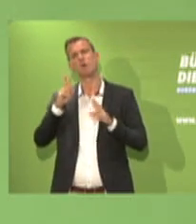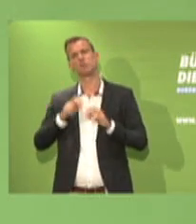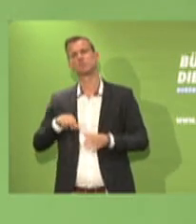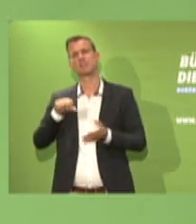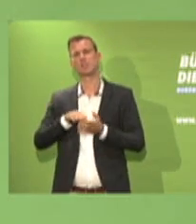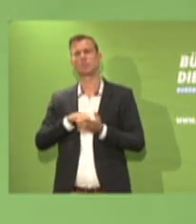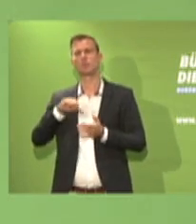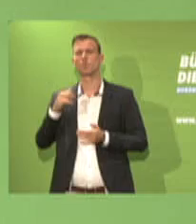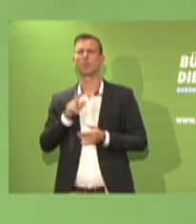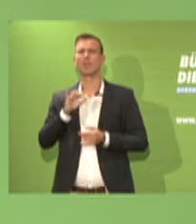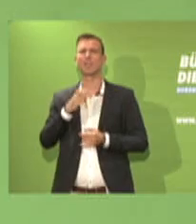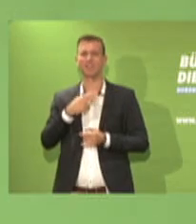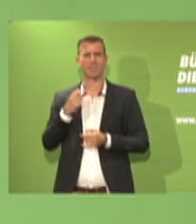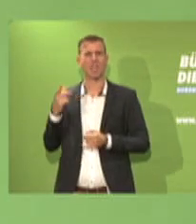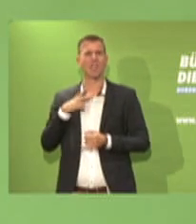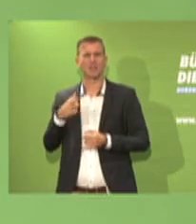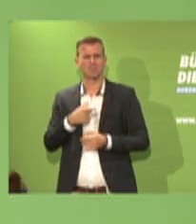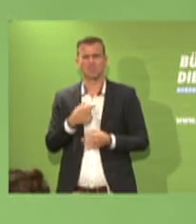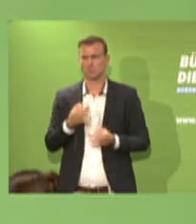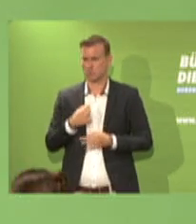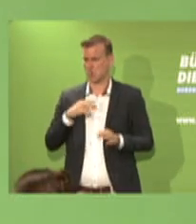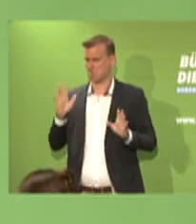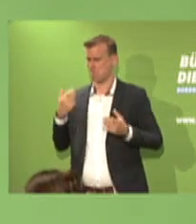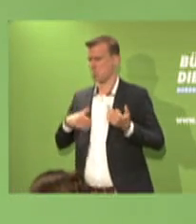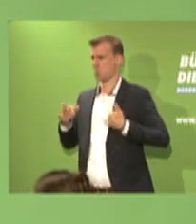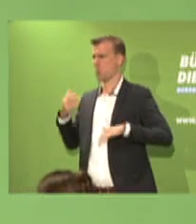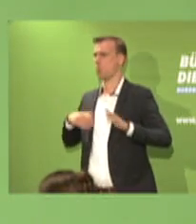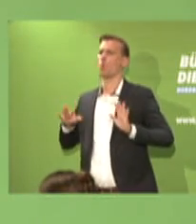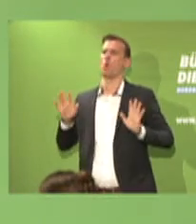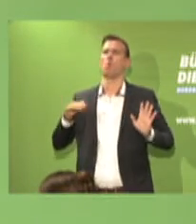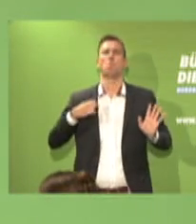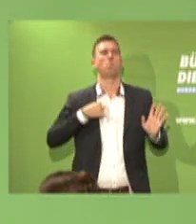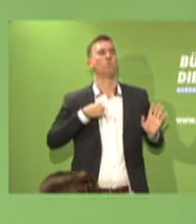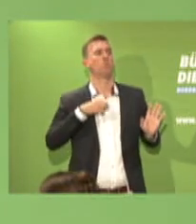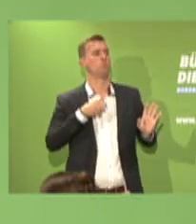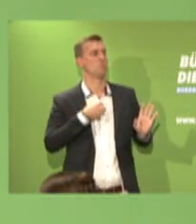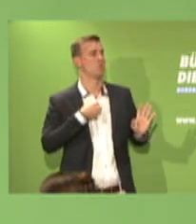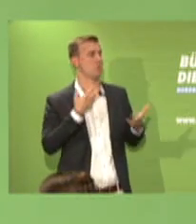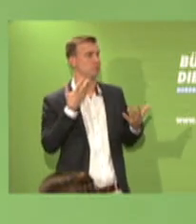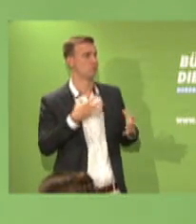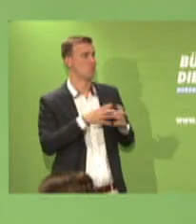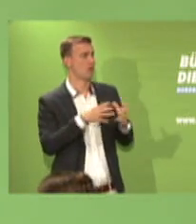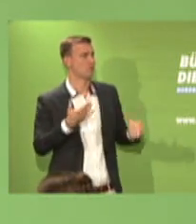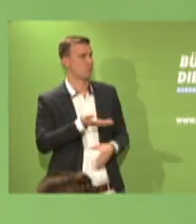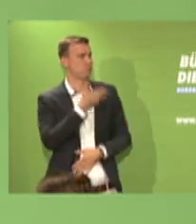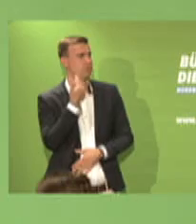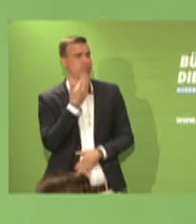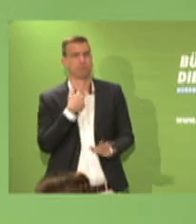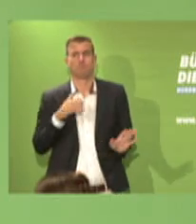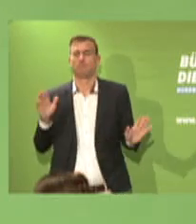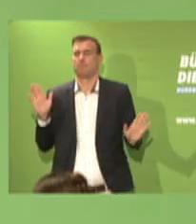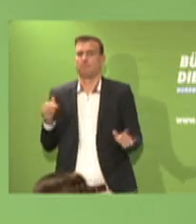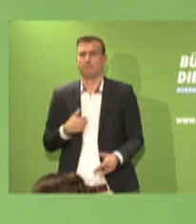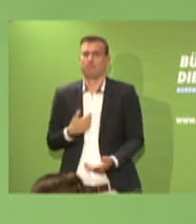den letzten Jahren damit eigentlich gar nichts zu tun haben wollte. Immer so getan hat, naja, diese Probleme mit dem Reaktor hat es nie gegeben. Und sie